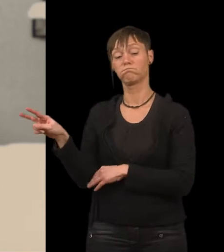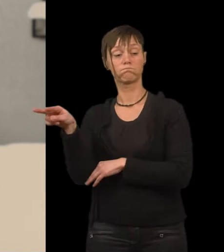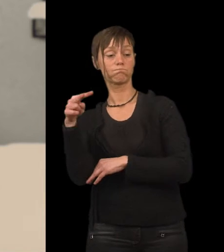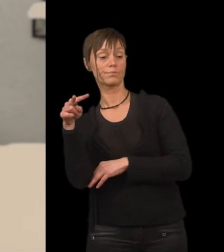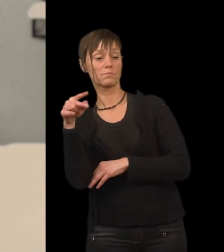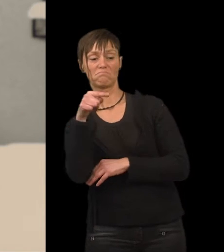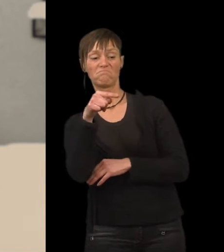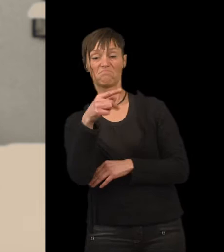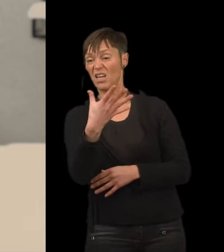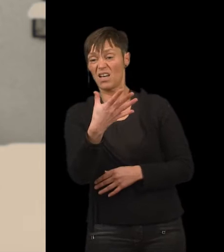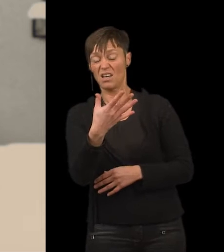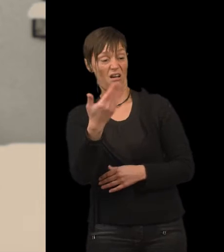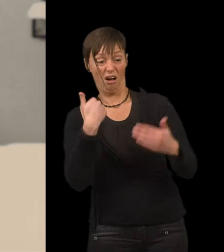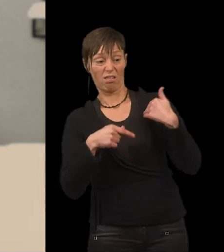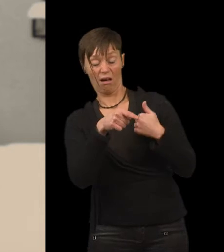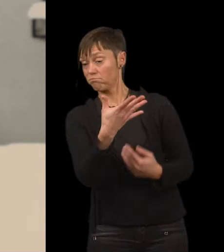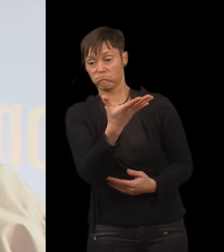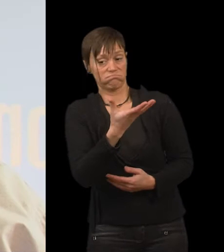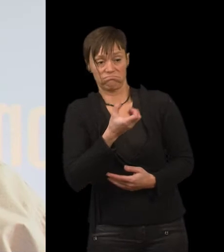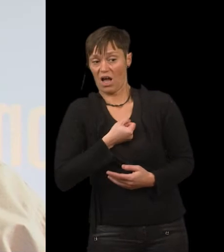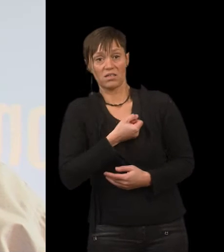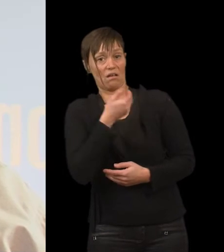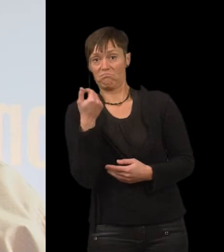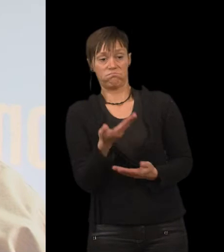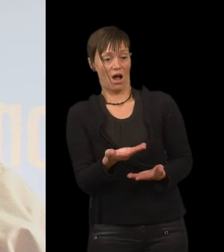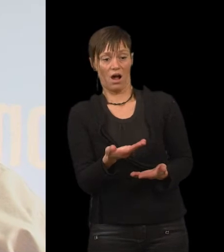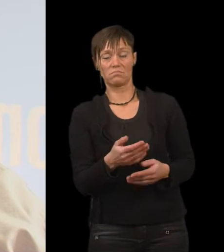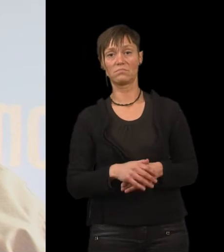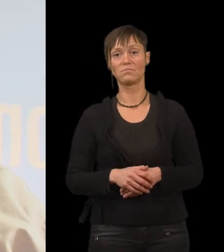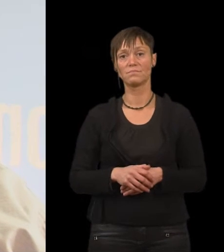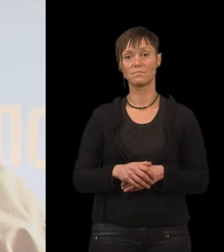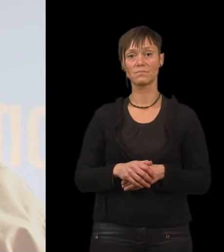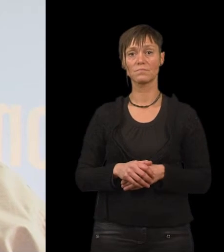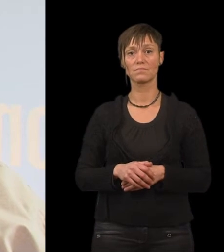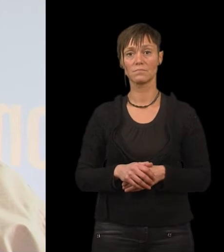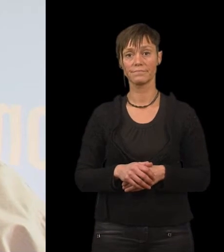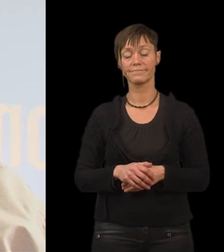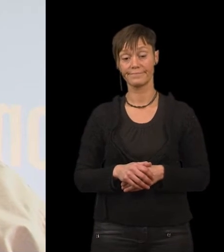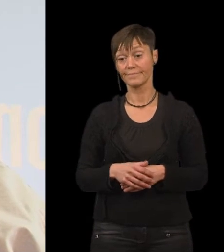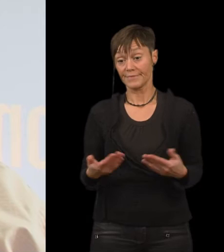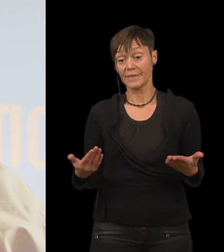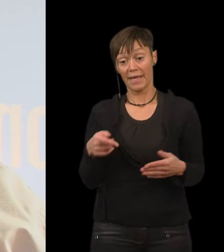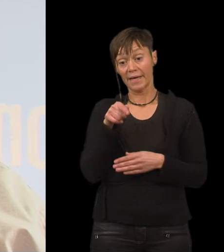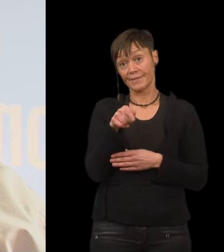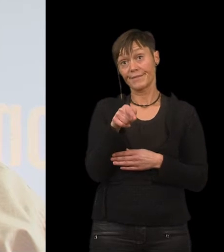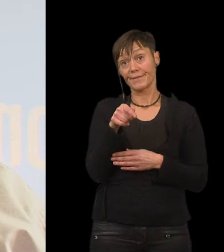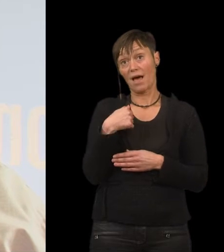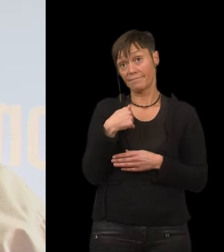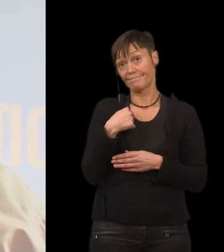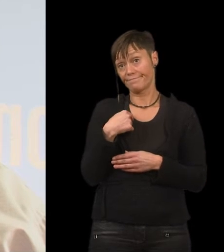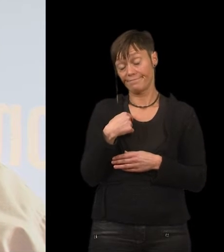ne l'acceptent pas directement son handicap. Ça, c'est aussi